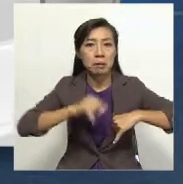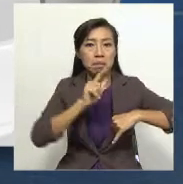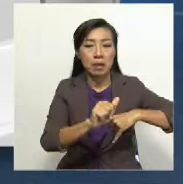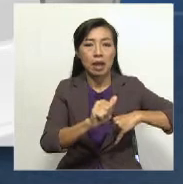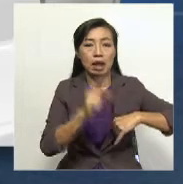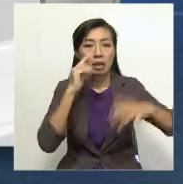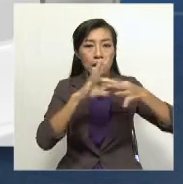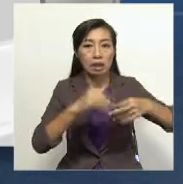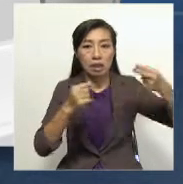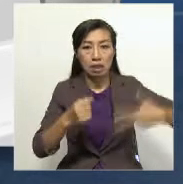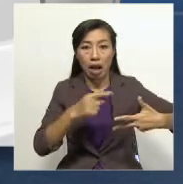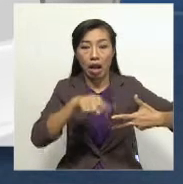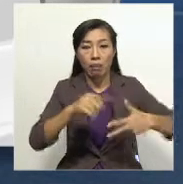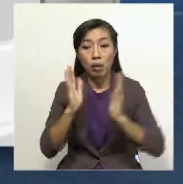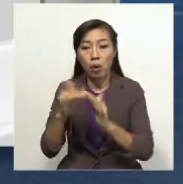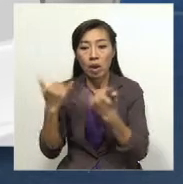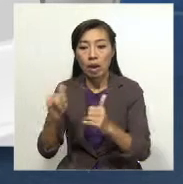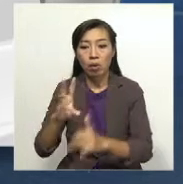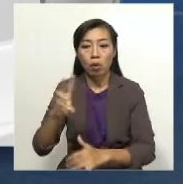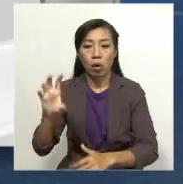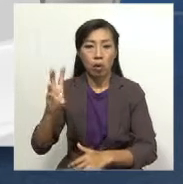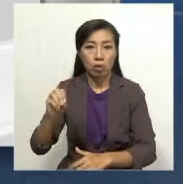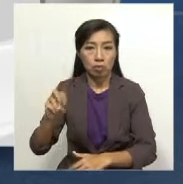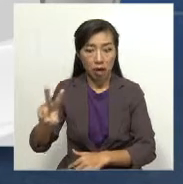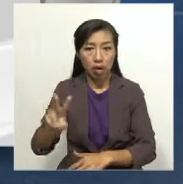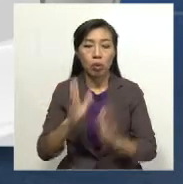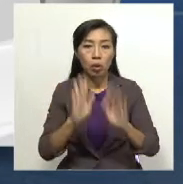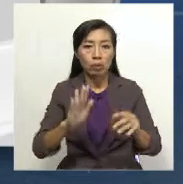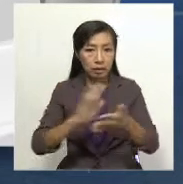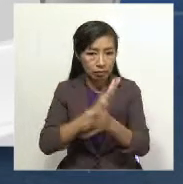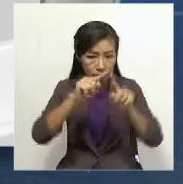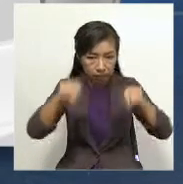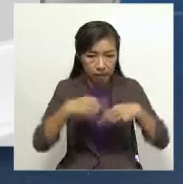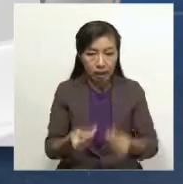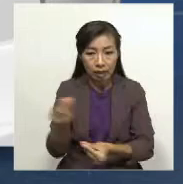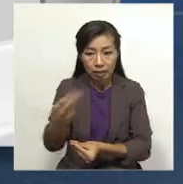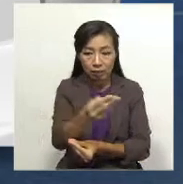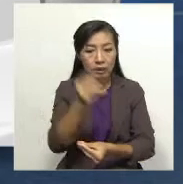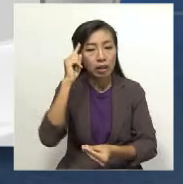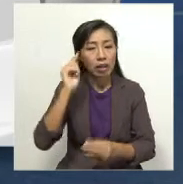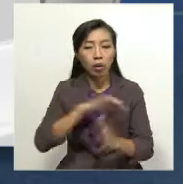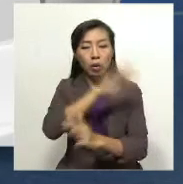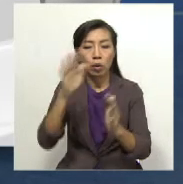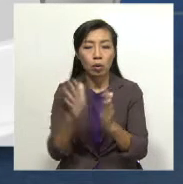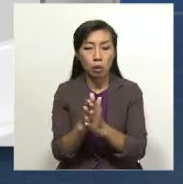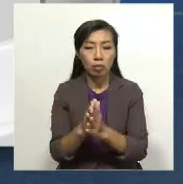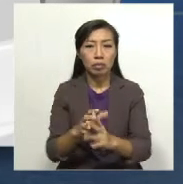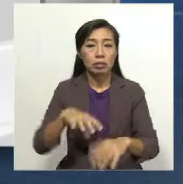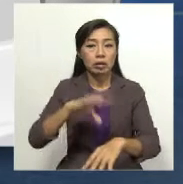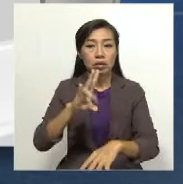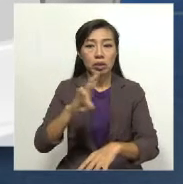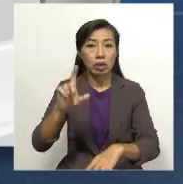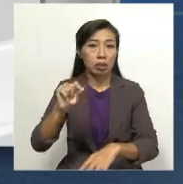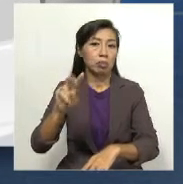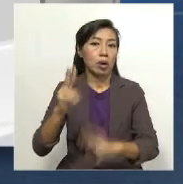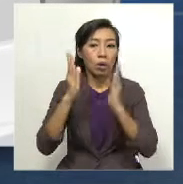ค่ะผู้เล่น662คนคนเดินโพย2คดีรวม667คดีได้ผู้ต้องหามา